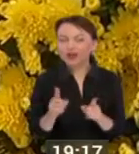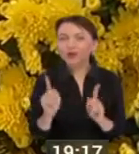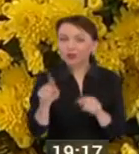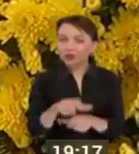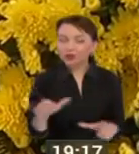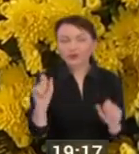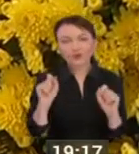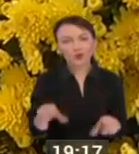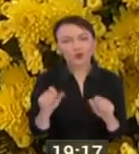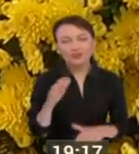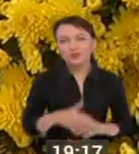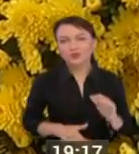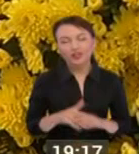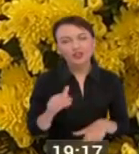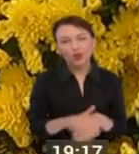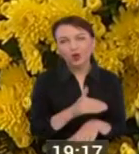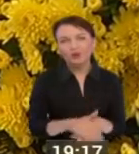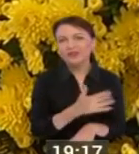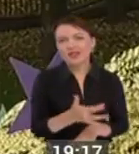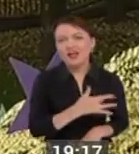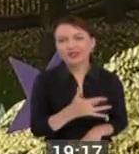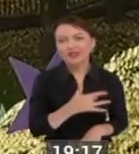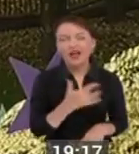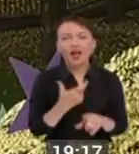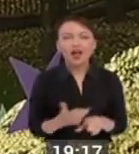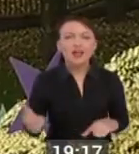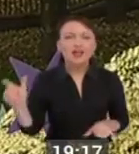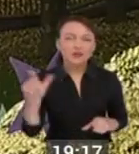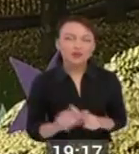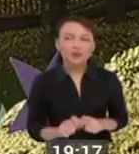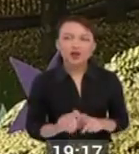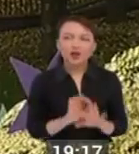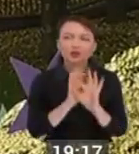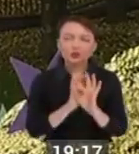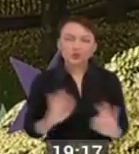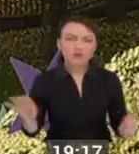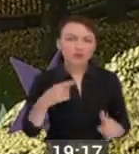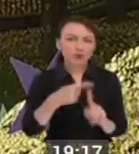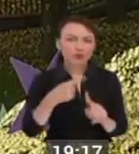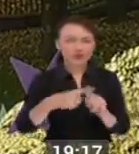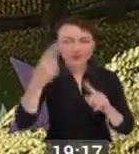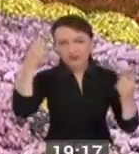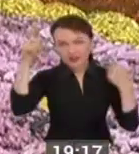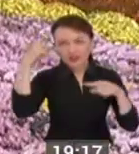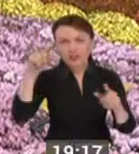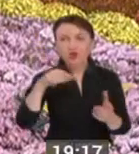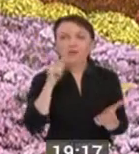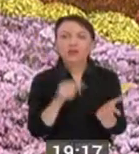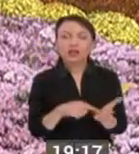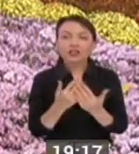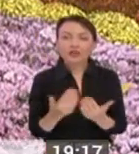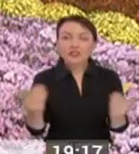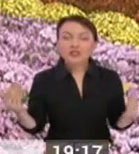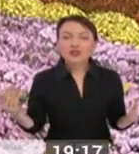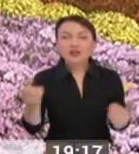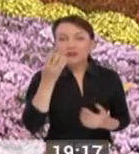людей золоті руки, добрі серця і дуже така чудова, позитивна фантазія. Аби потрапити на виставку